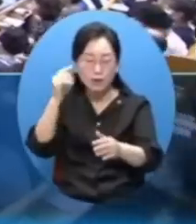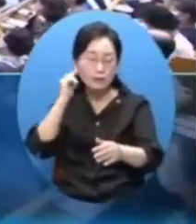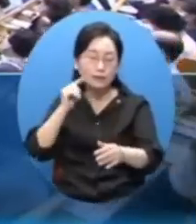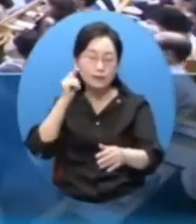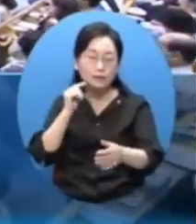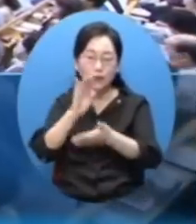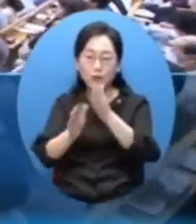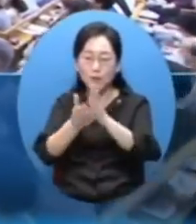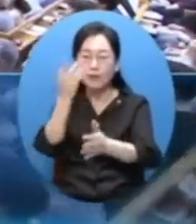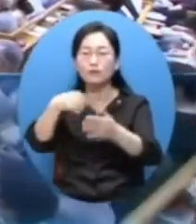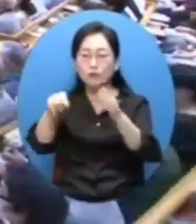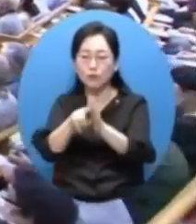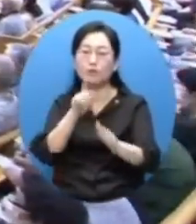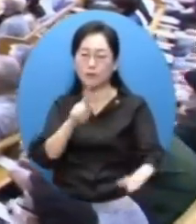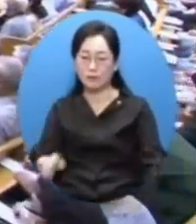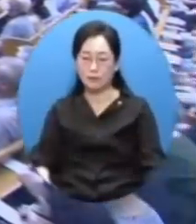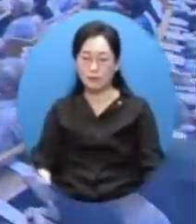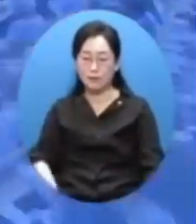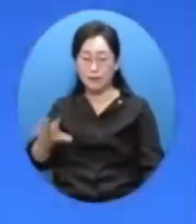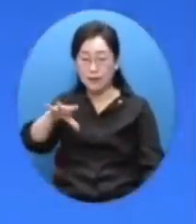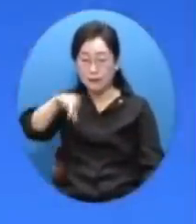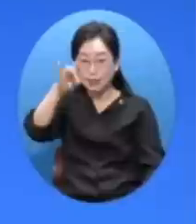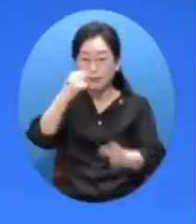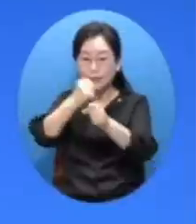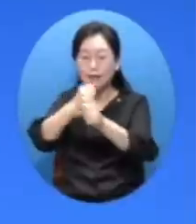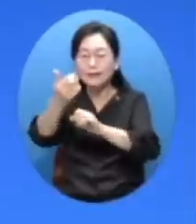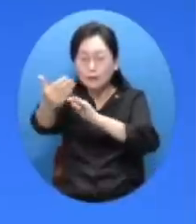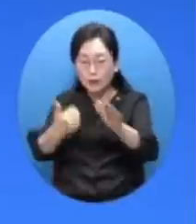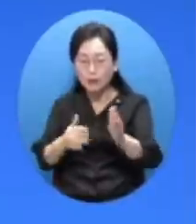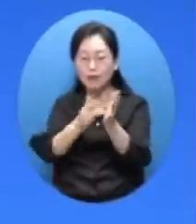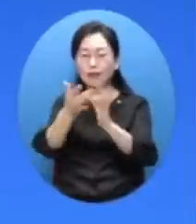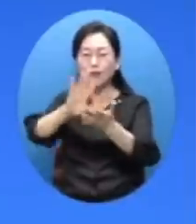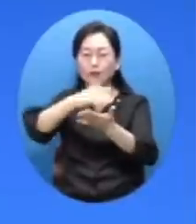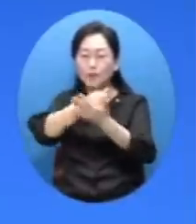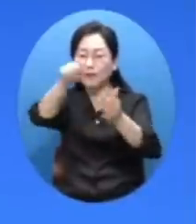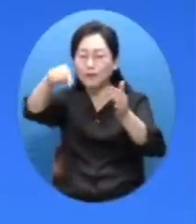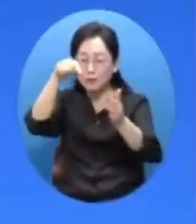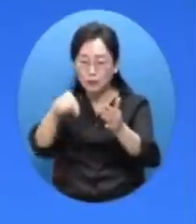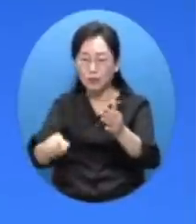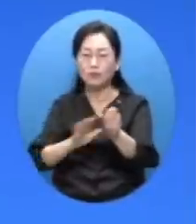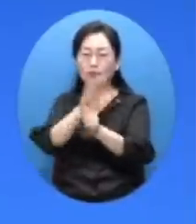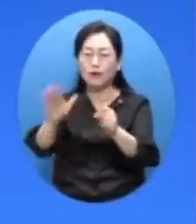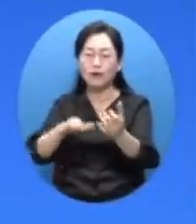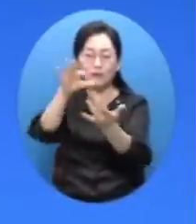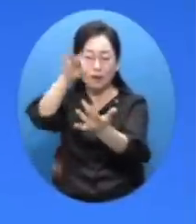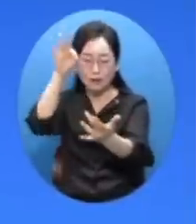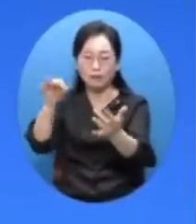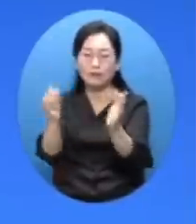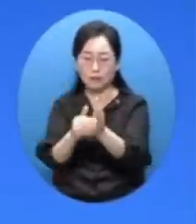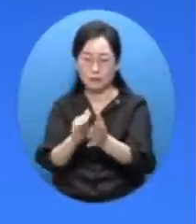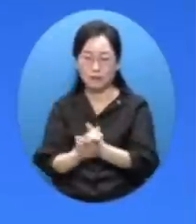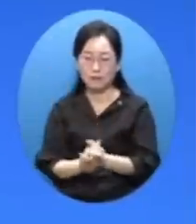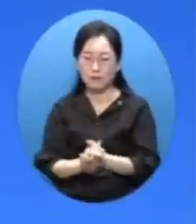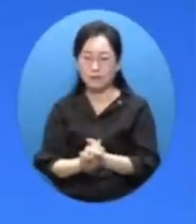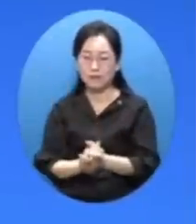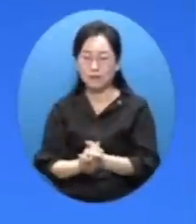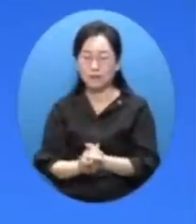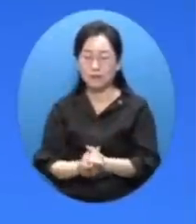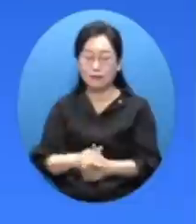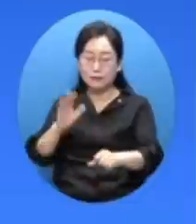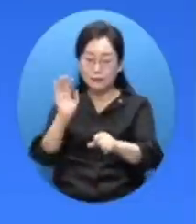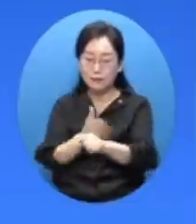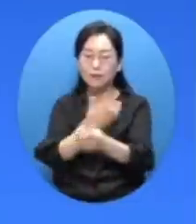성경은 말씀합니다. 창세전에 예수 그리스도 안에서 사랑으로 우리를 택하셨다고 말씀합니다. 허물